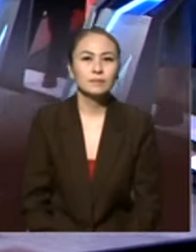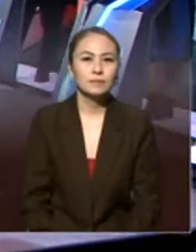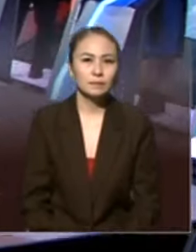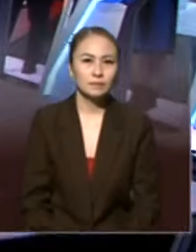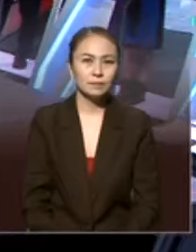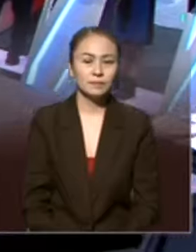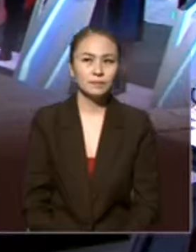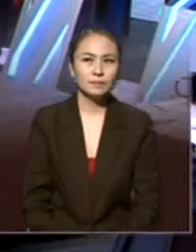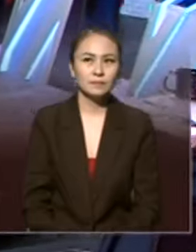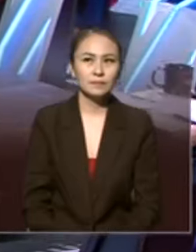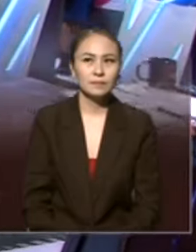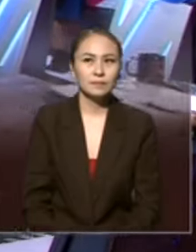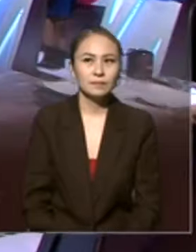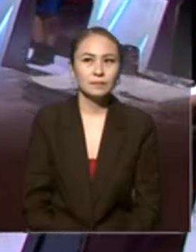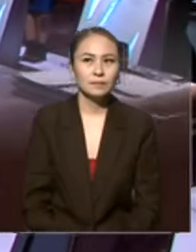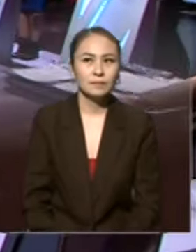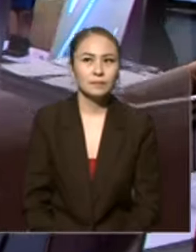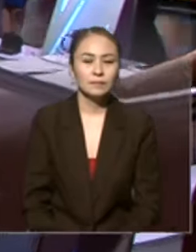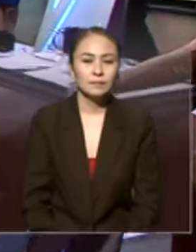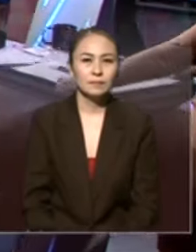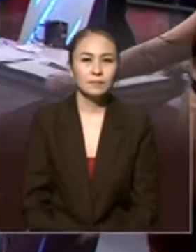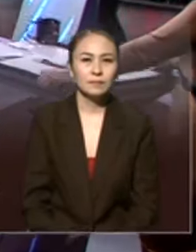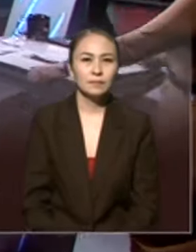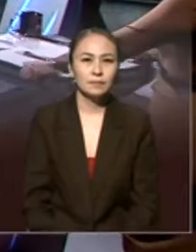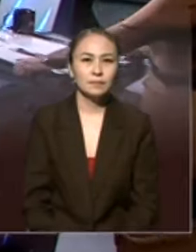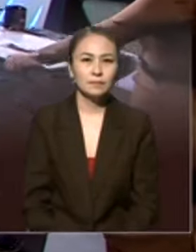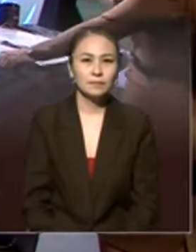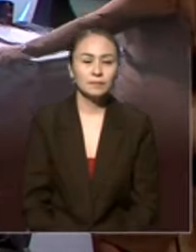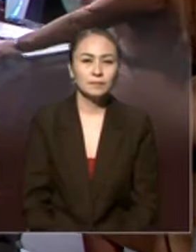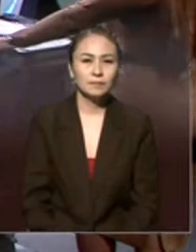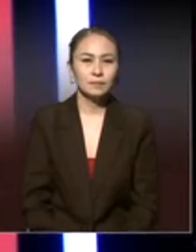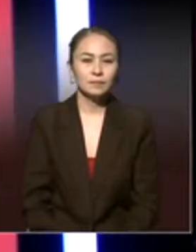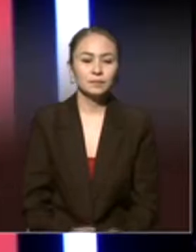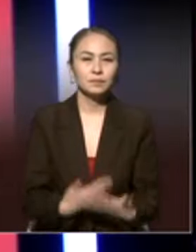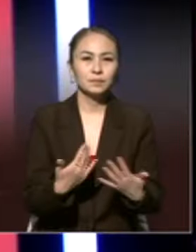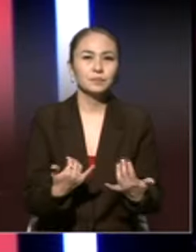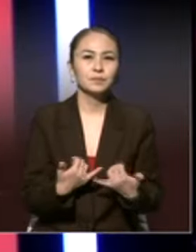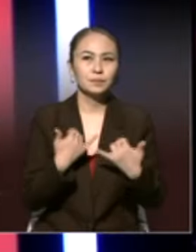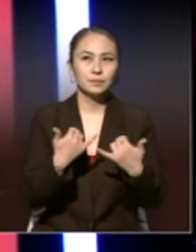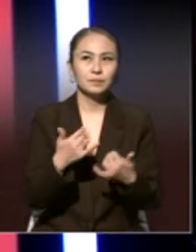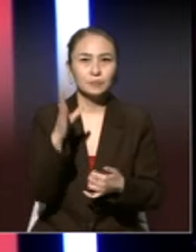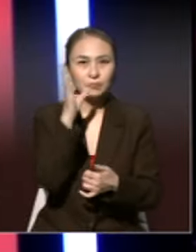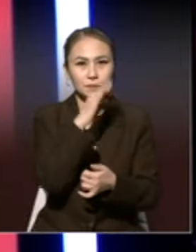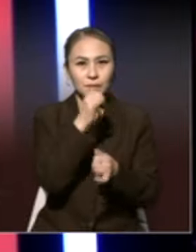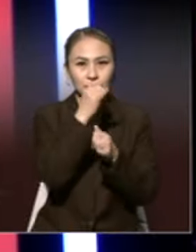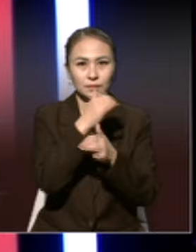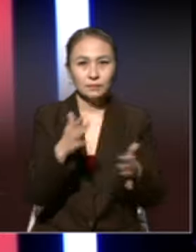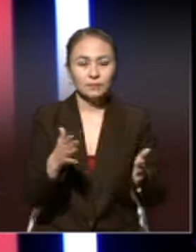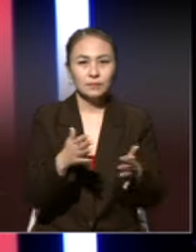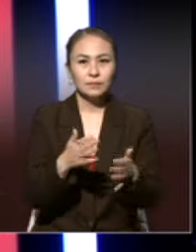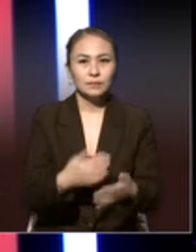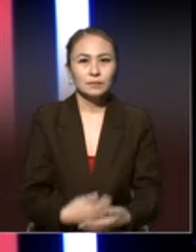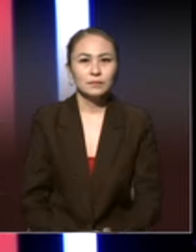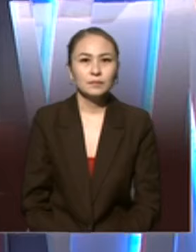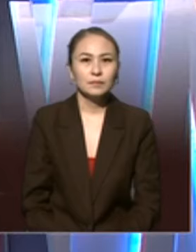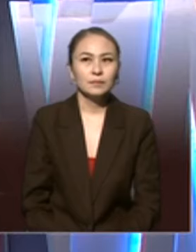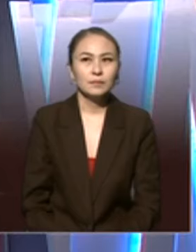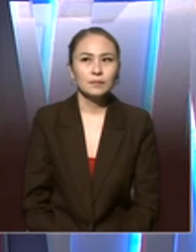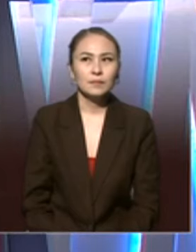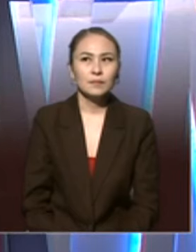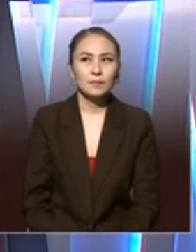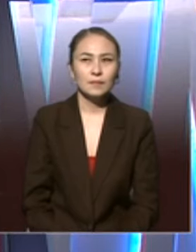дейді. Экологтар бізде, спикерлер, қалай ойлайсыздар? Бұл ұсыныс жарамды ма? Енді биылғы